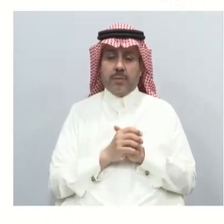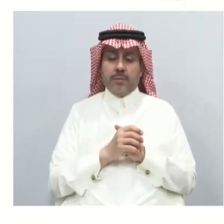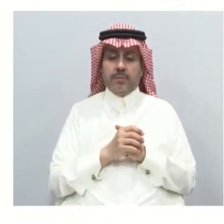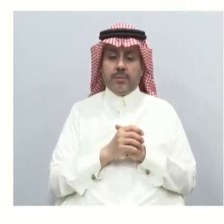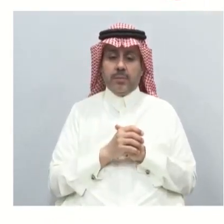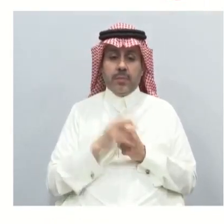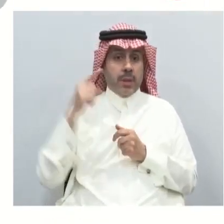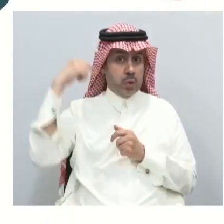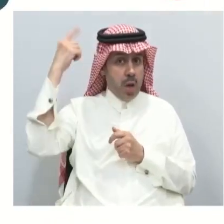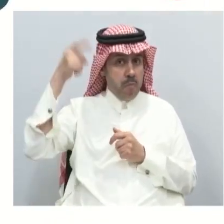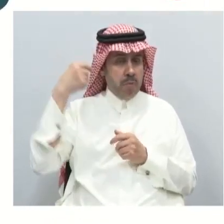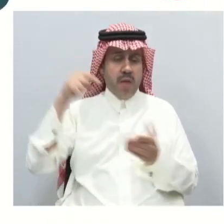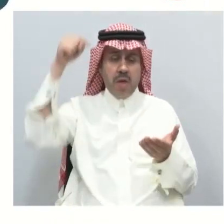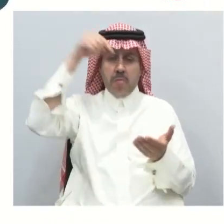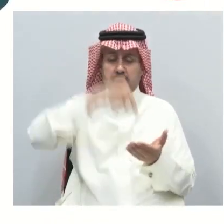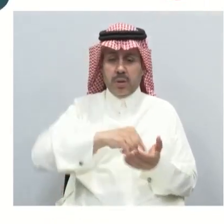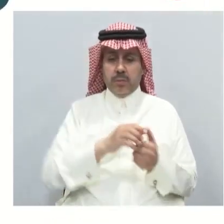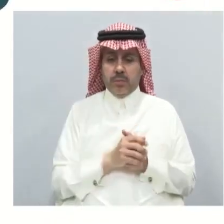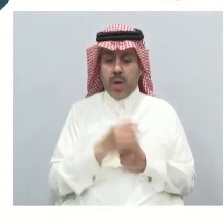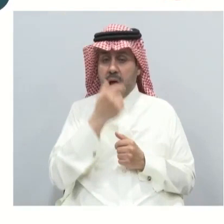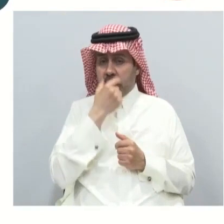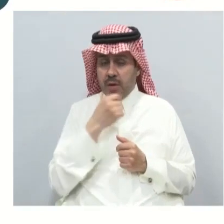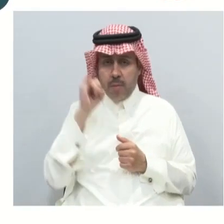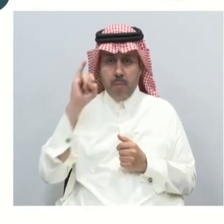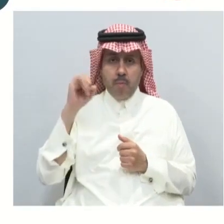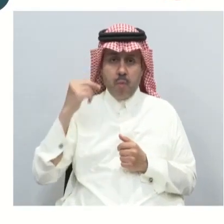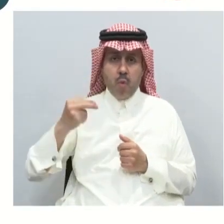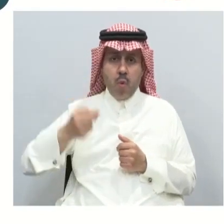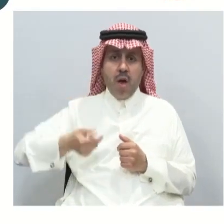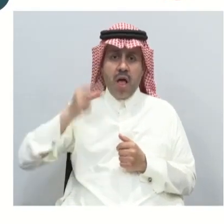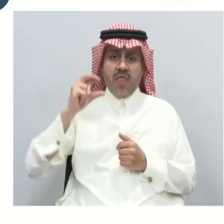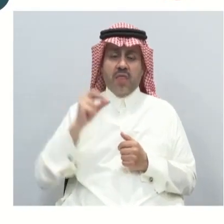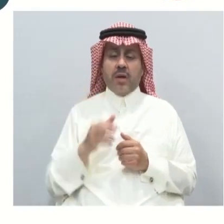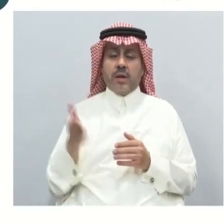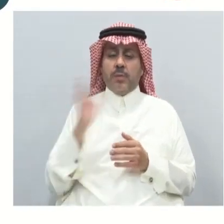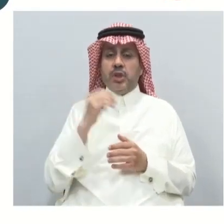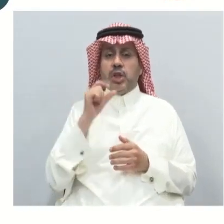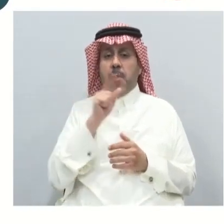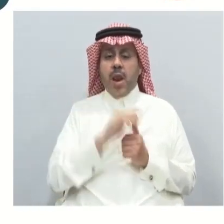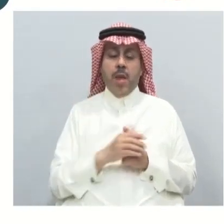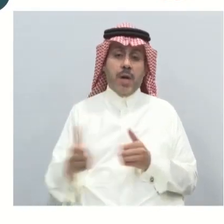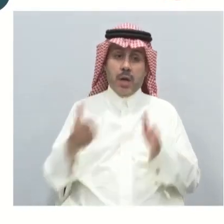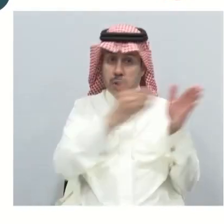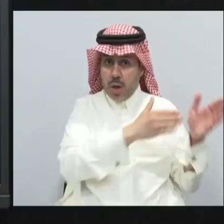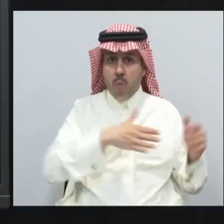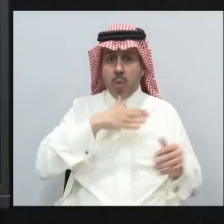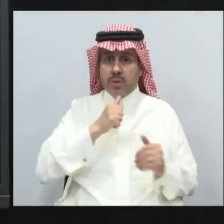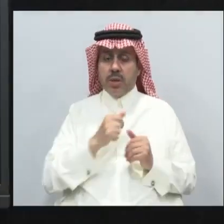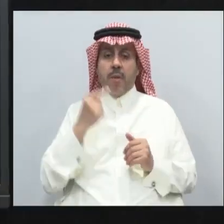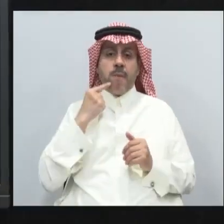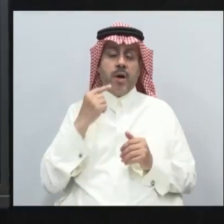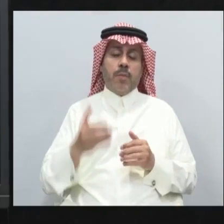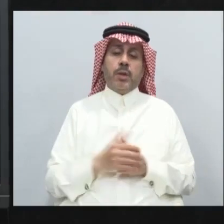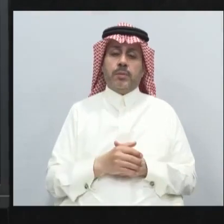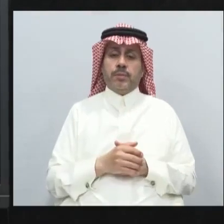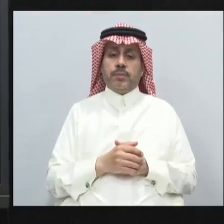تاملوا معي هذا المدخل حديث معاذ بن جبل لما بعثه الرسول صلى الله عليه وسلم الى اليمن لما اراد النبي